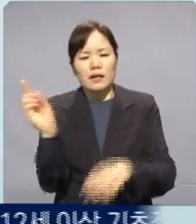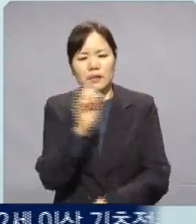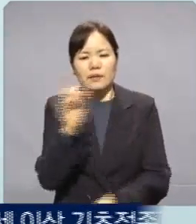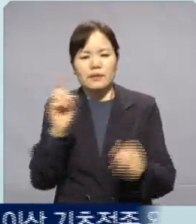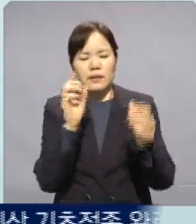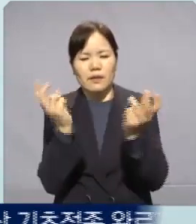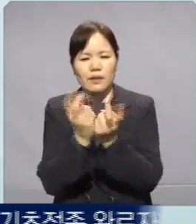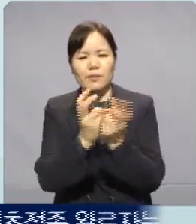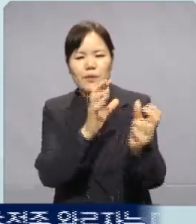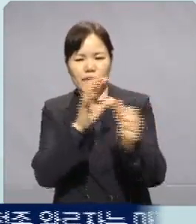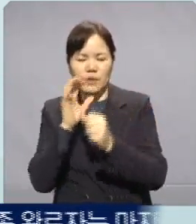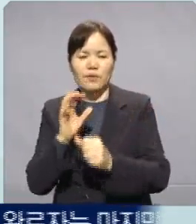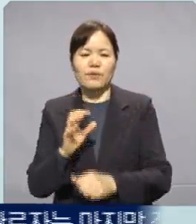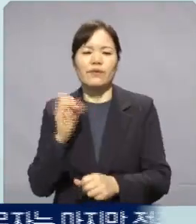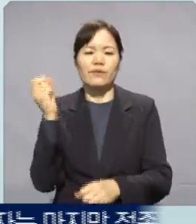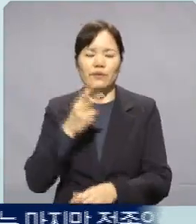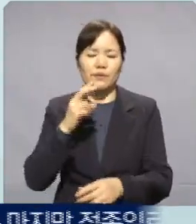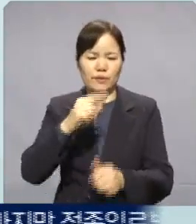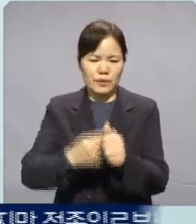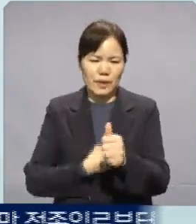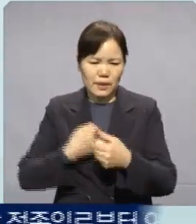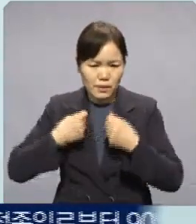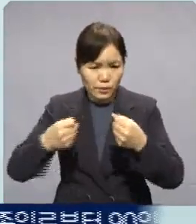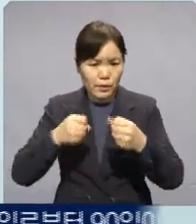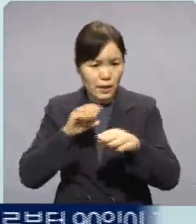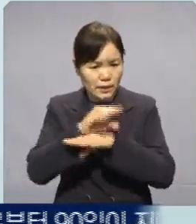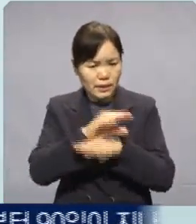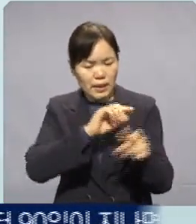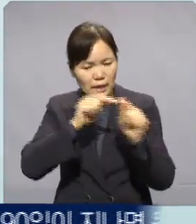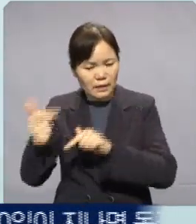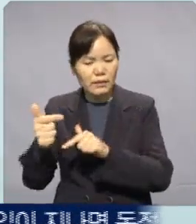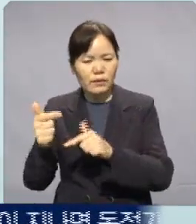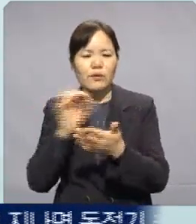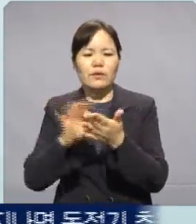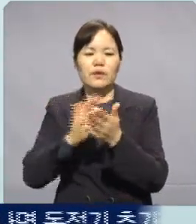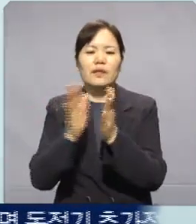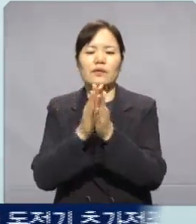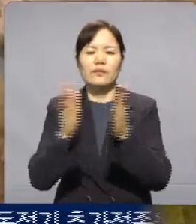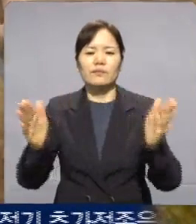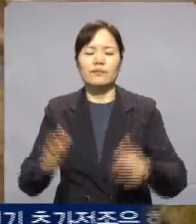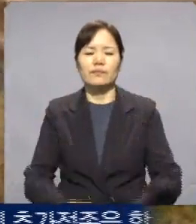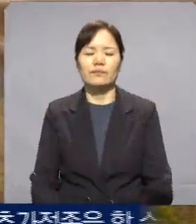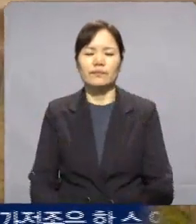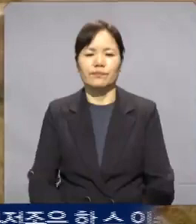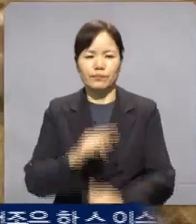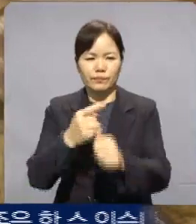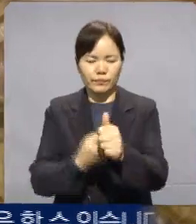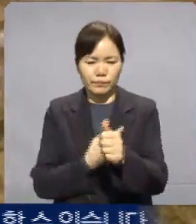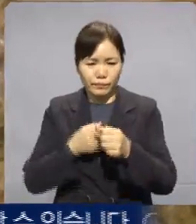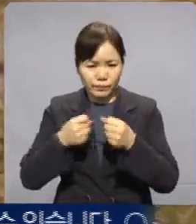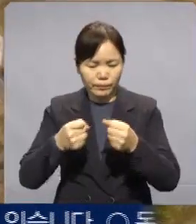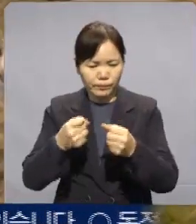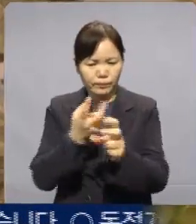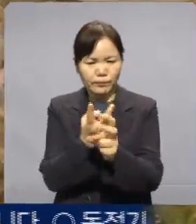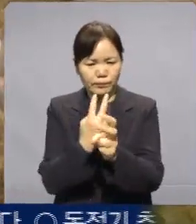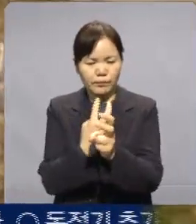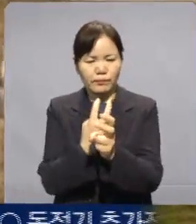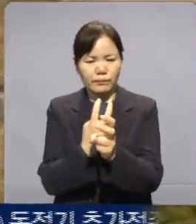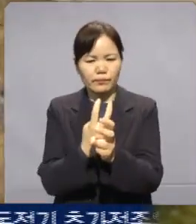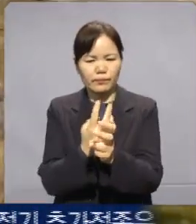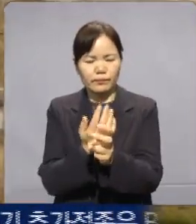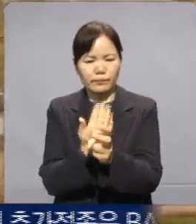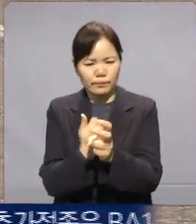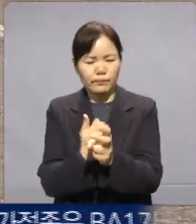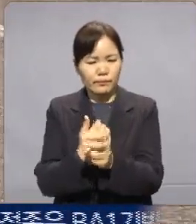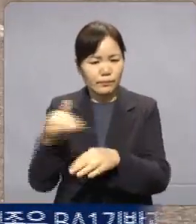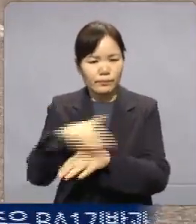개조하고 자율주행 차량, 웨어러블 조업 장비 등을 도입합니다. 자율주행 화물차가 다닐 수 있는 시범 운행